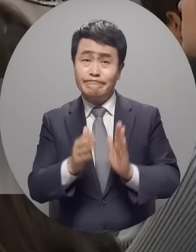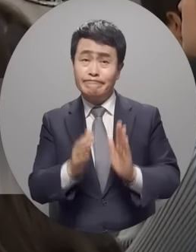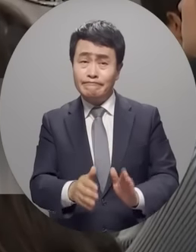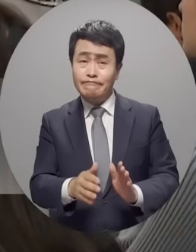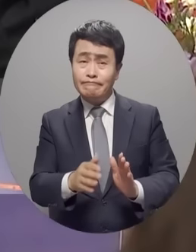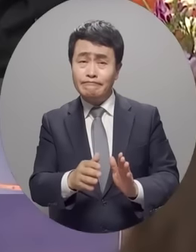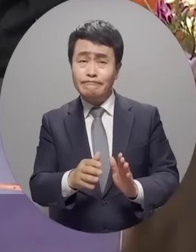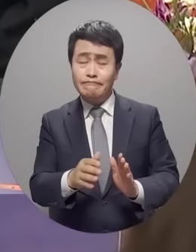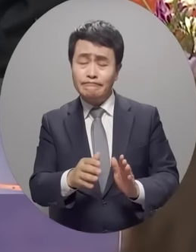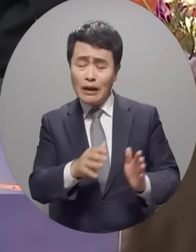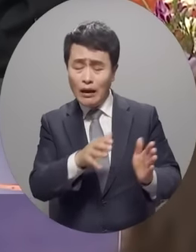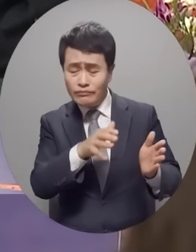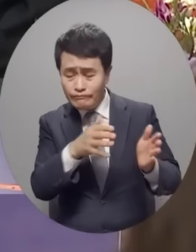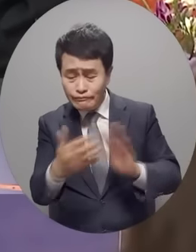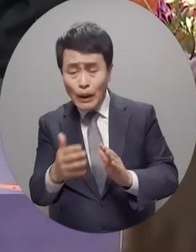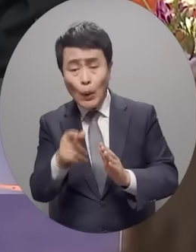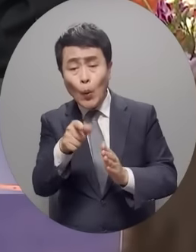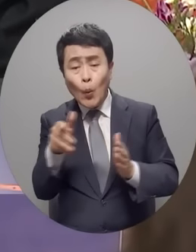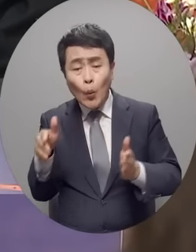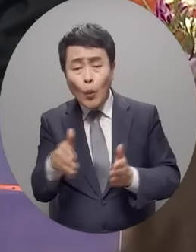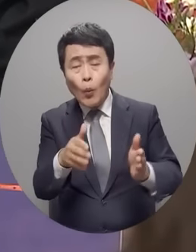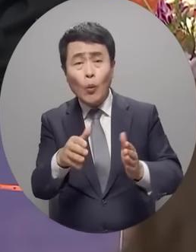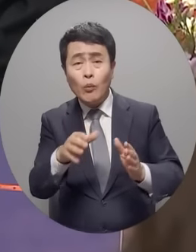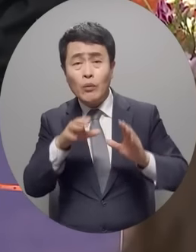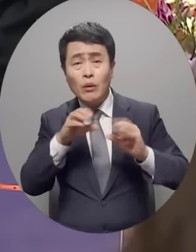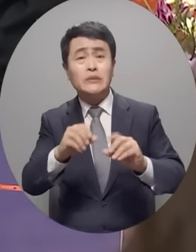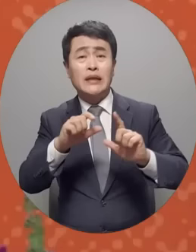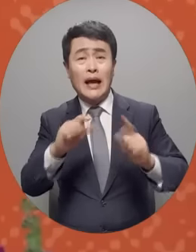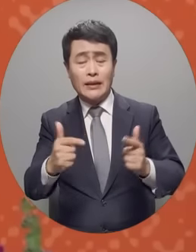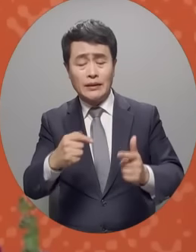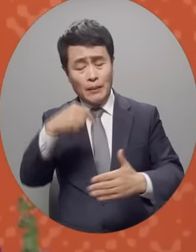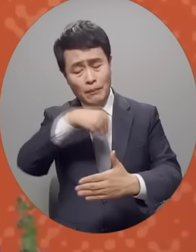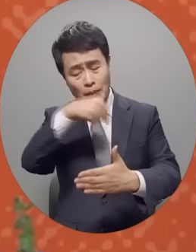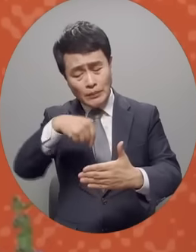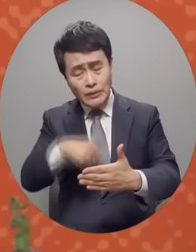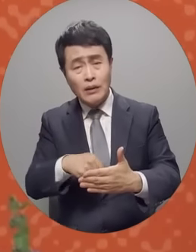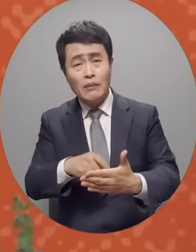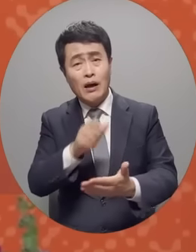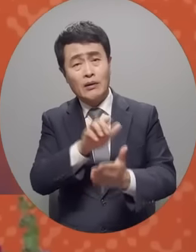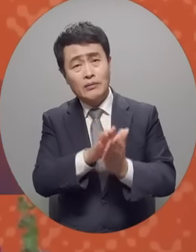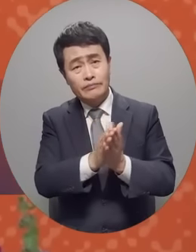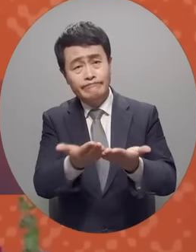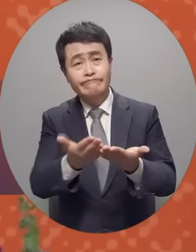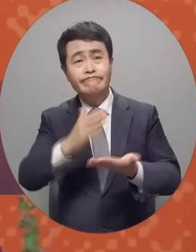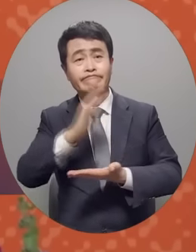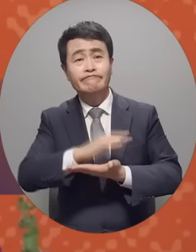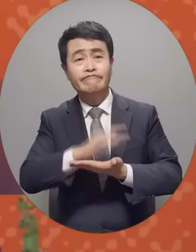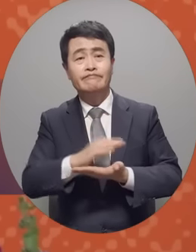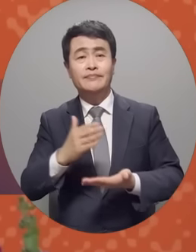머물지 않는다 해서 마음속에 품었던 말들을 담담하게 풀어냈습니다. 저는 애진이가